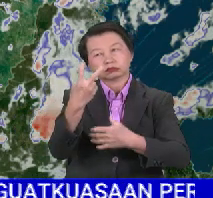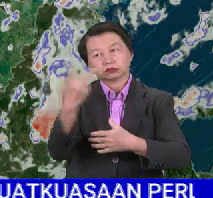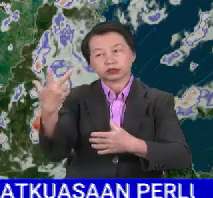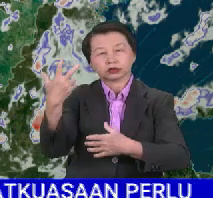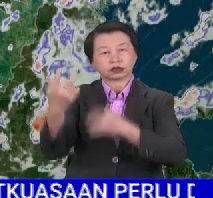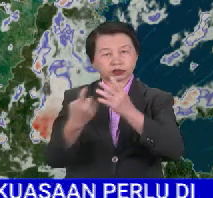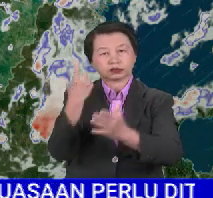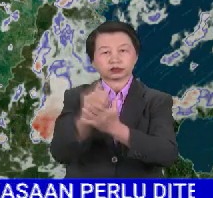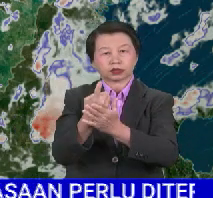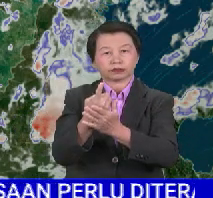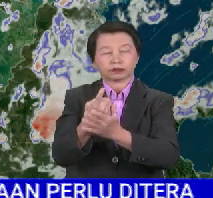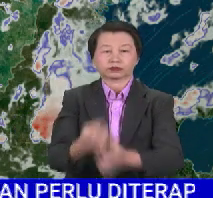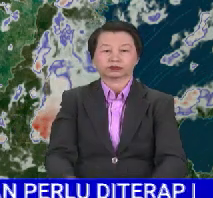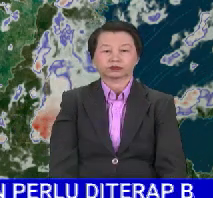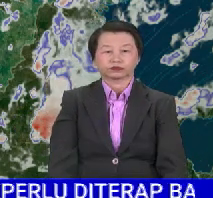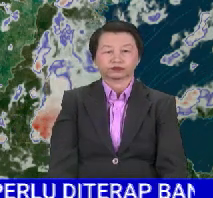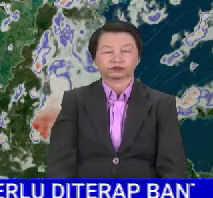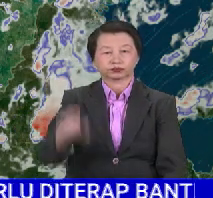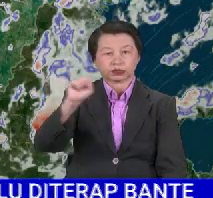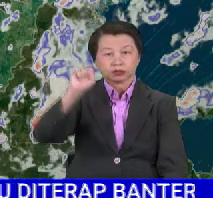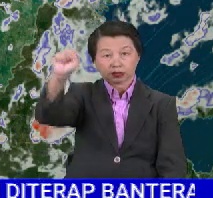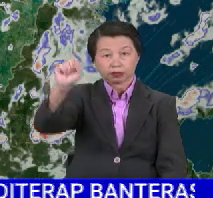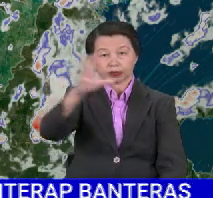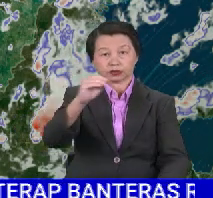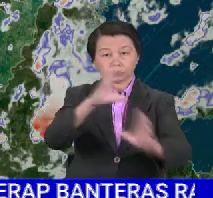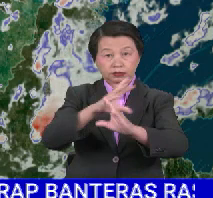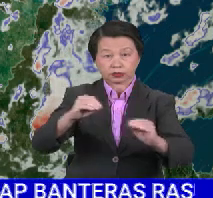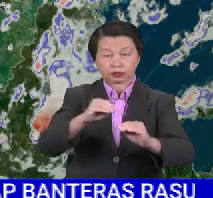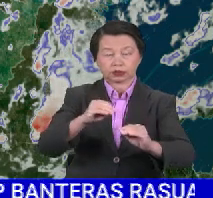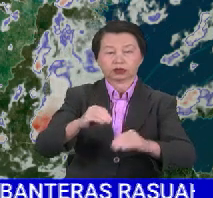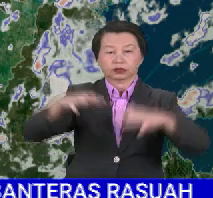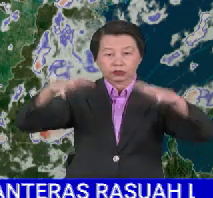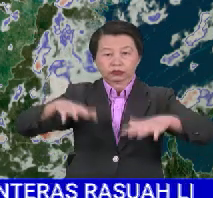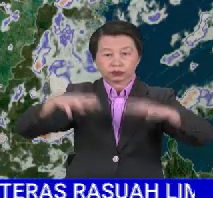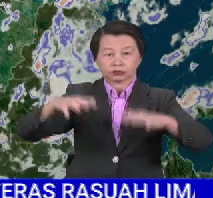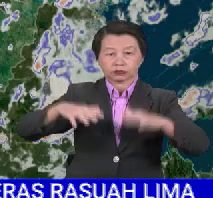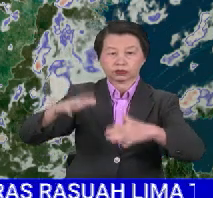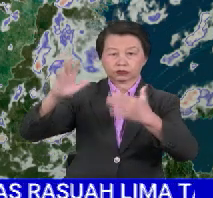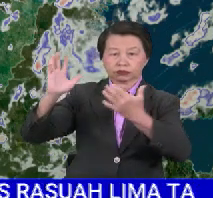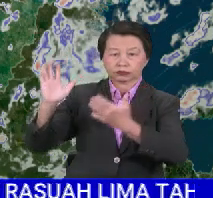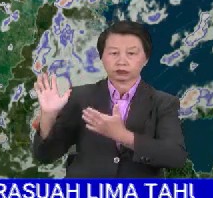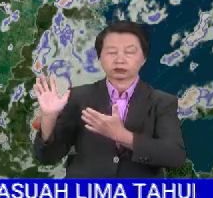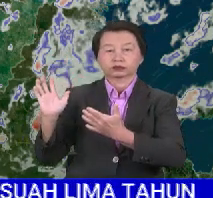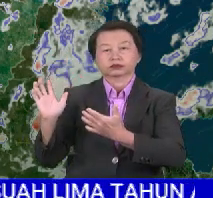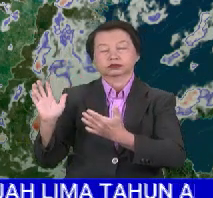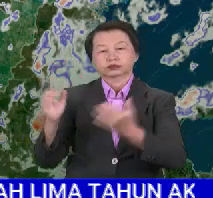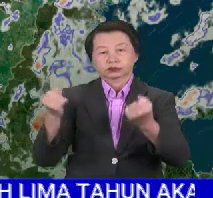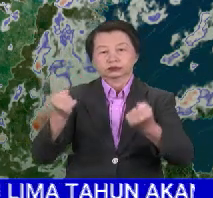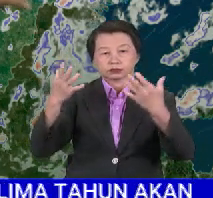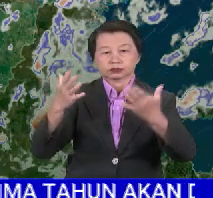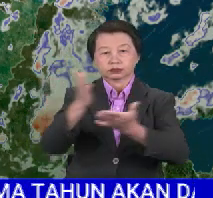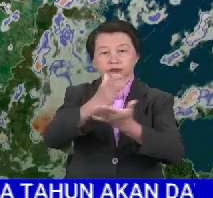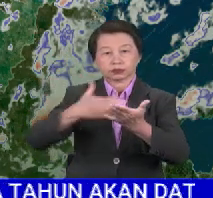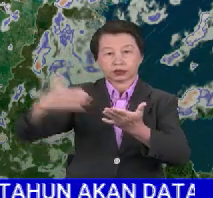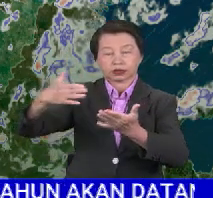hingga ke 3 jam sahaja lagi. Di negeri Sabah dan Sarawak pula, hujan dilihat lebih tertumpu di kebanyakan